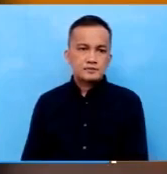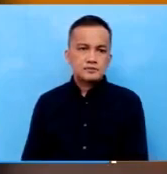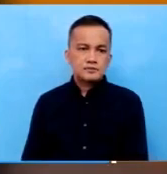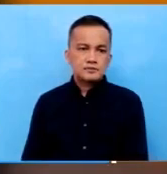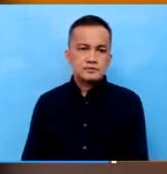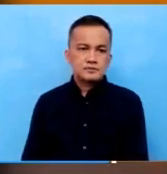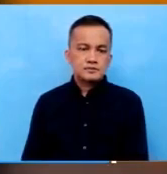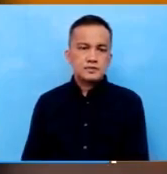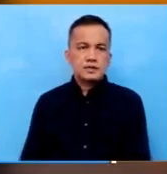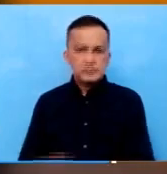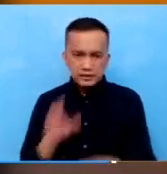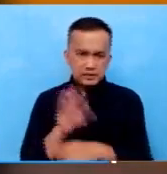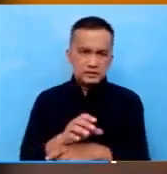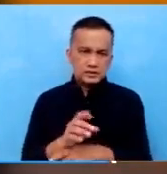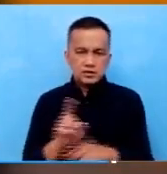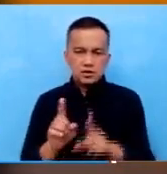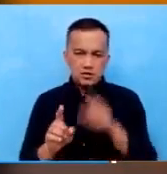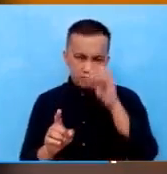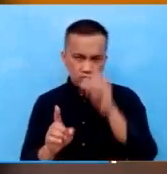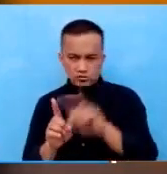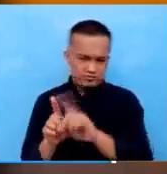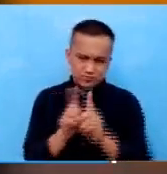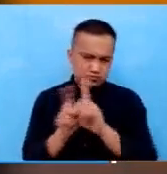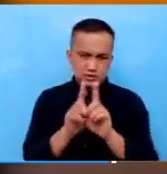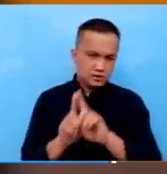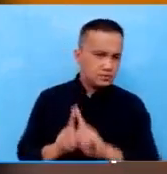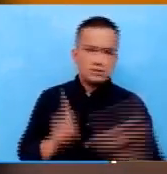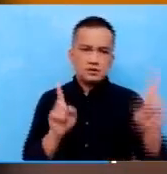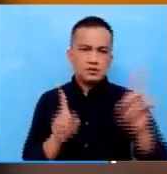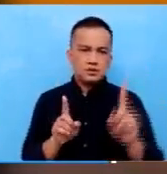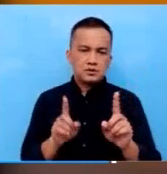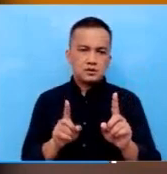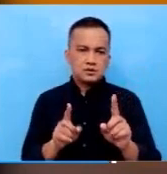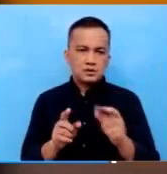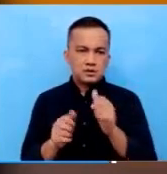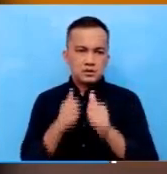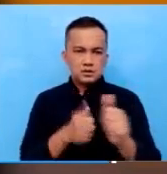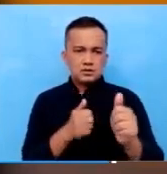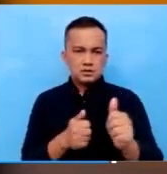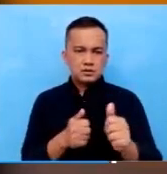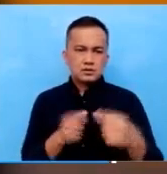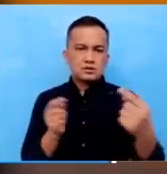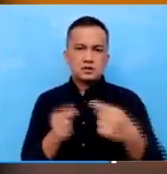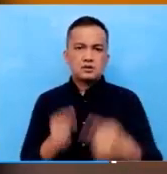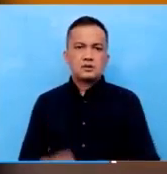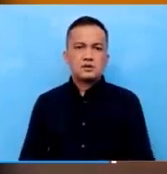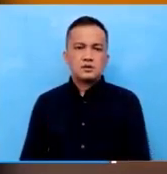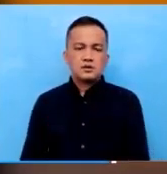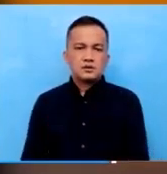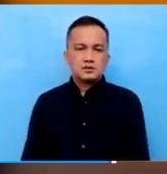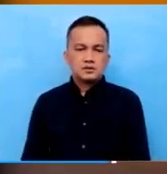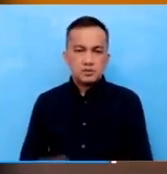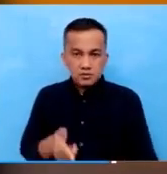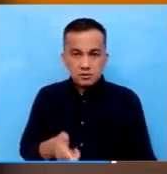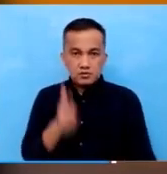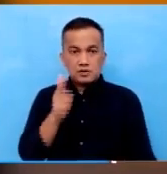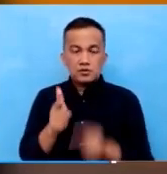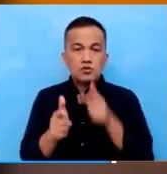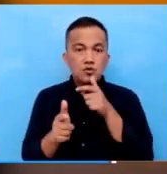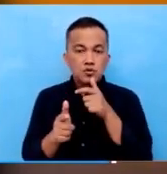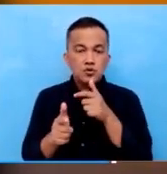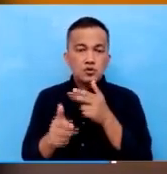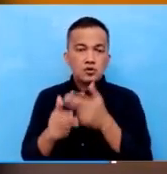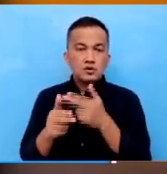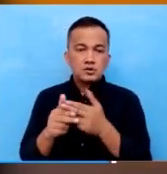Pilit pang nagpumiglas ang lalaki hanggang sa nakawala siya at hinabol ang nakasagutan. Ang nanutok ng baril, nakilalang si